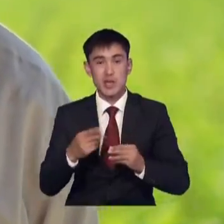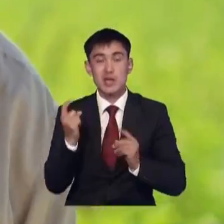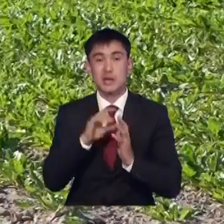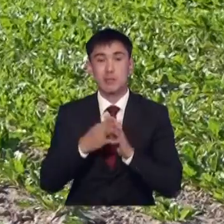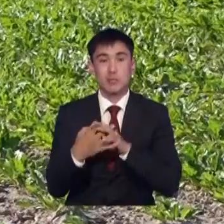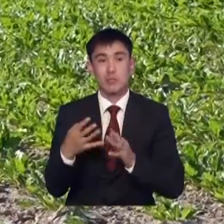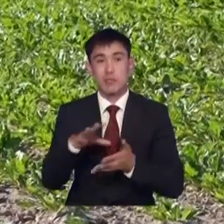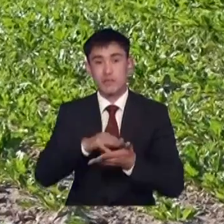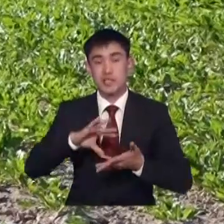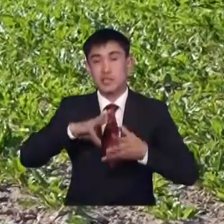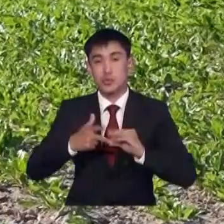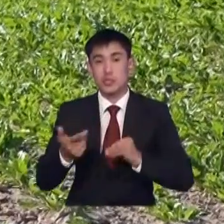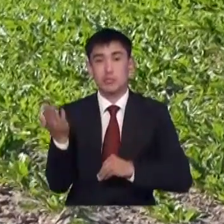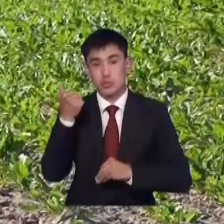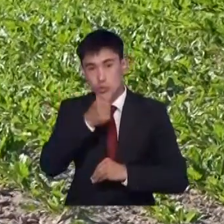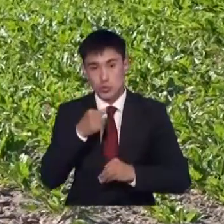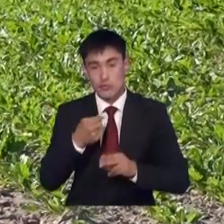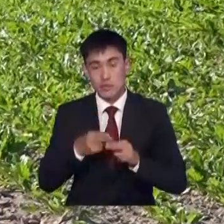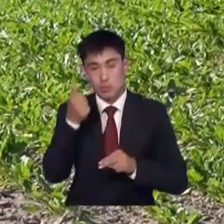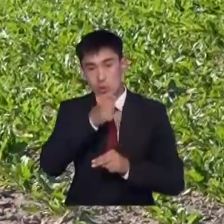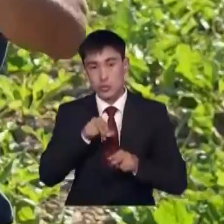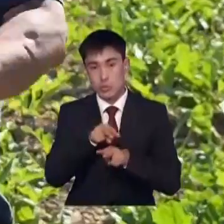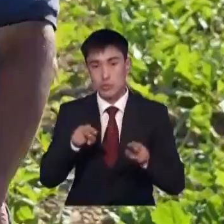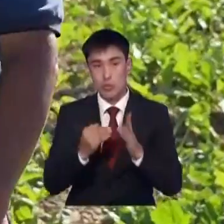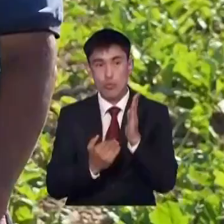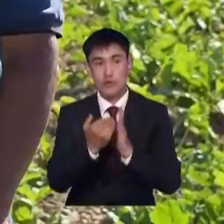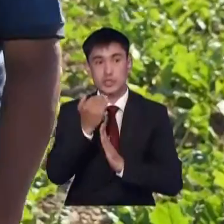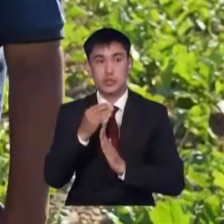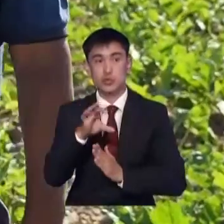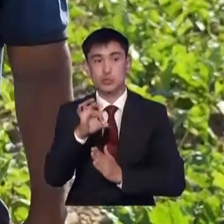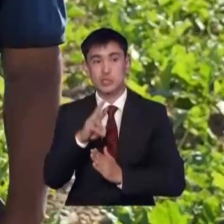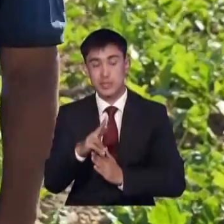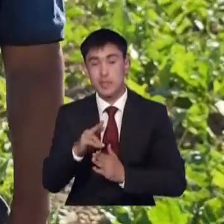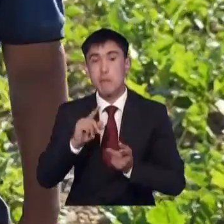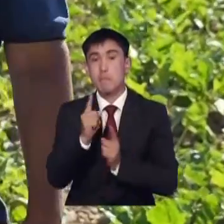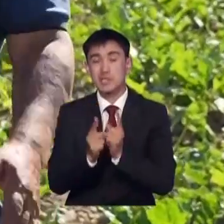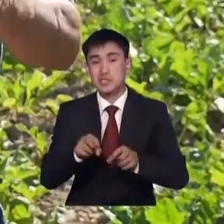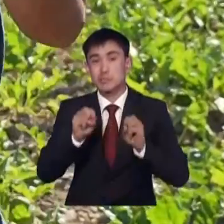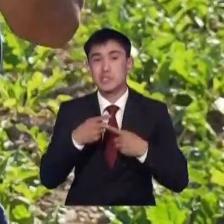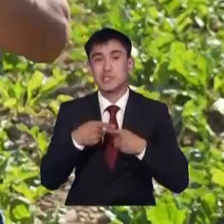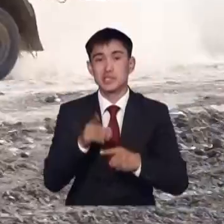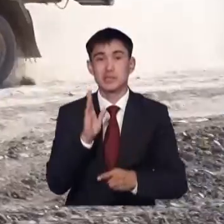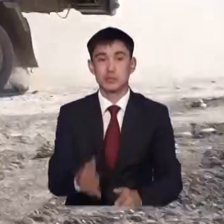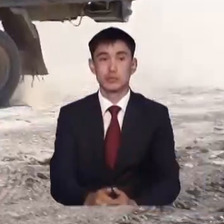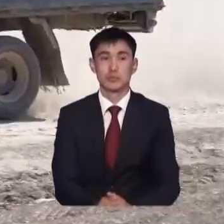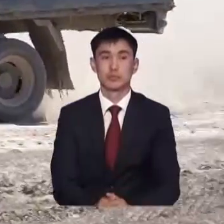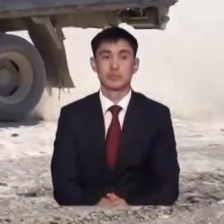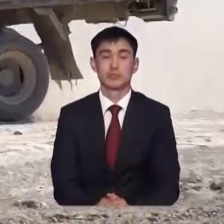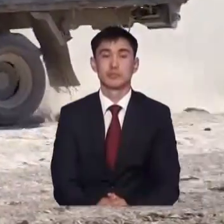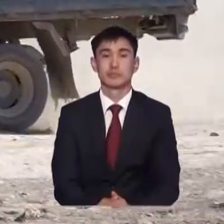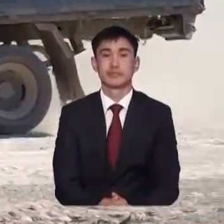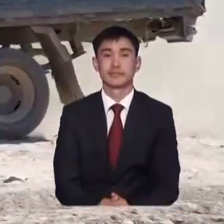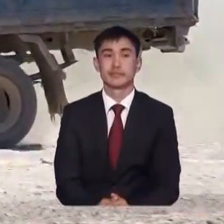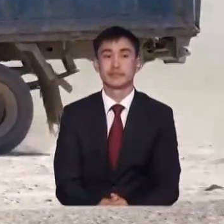повторить прошлогодние результаты отметим что в этом году также наблюдается увеличение субсидий и модернизация спецтехники Карина